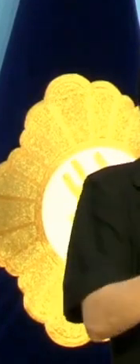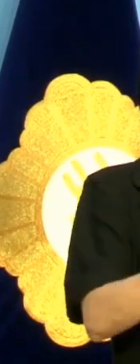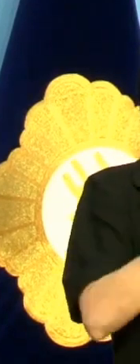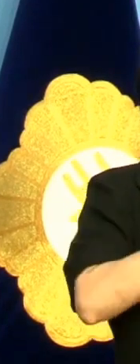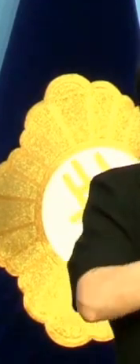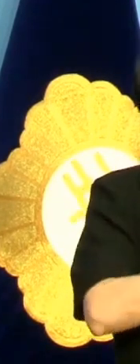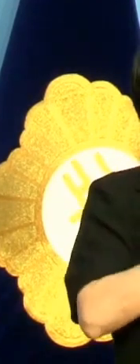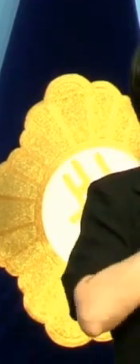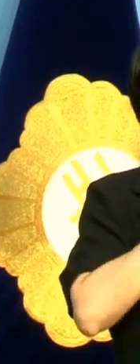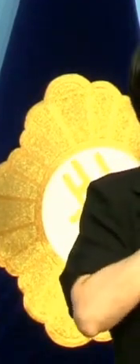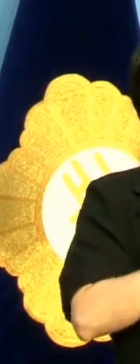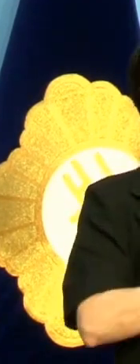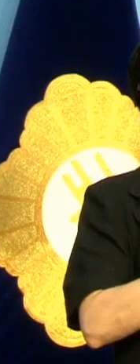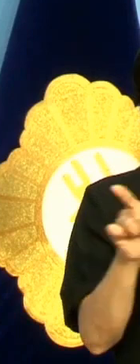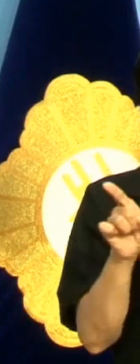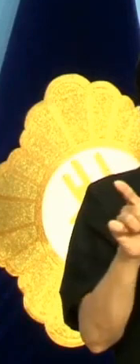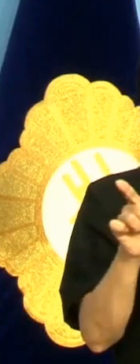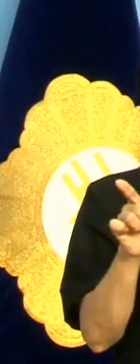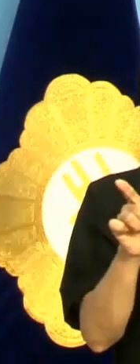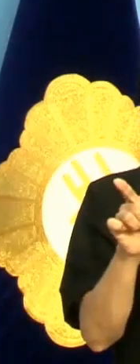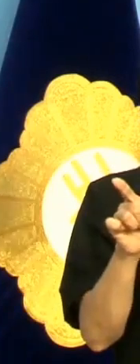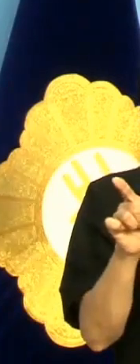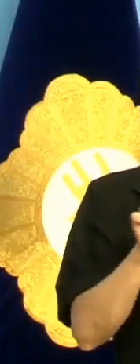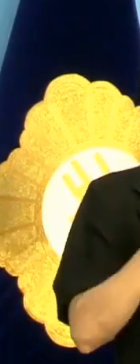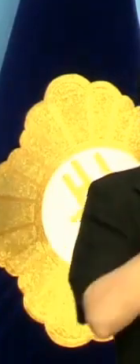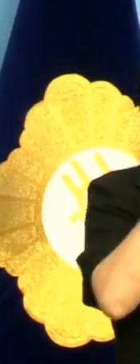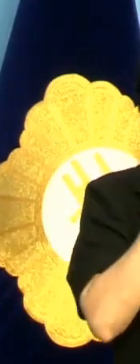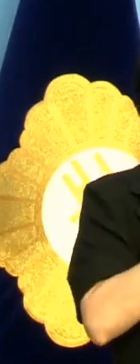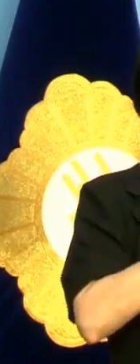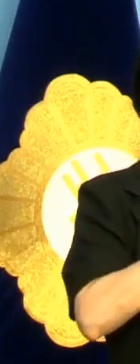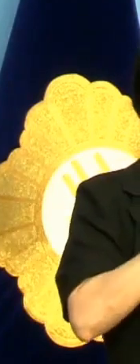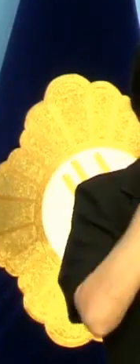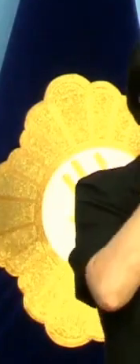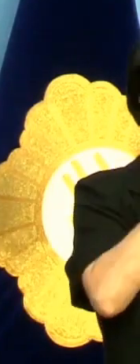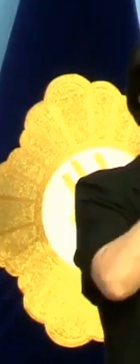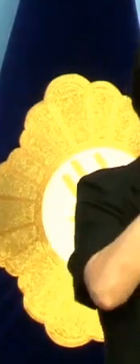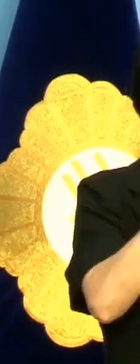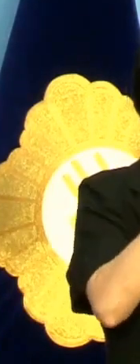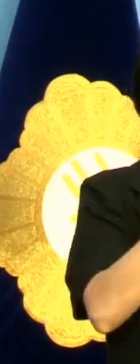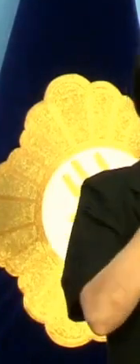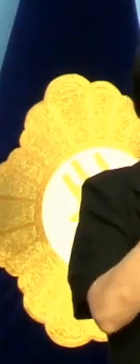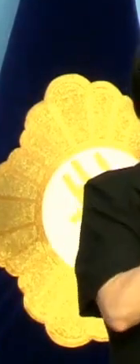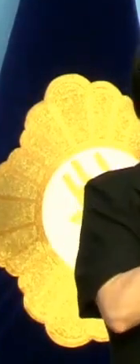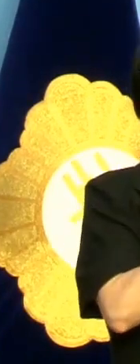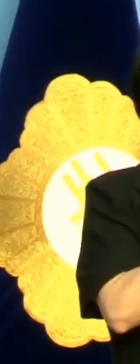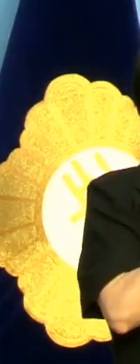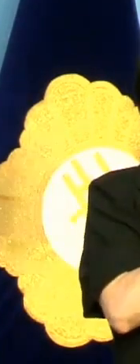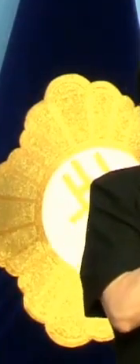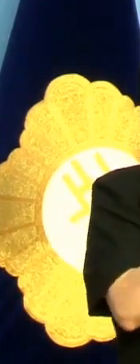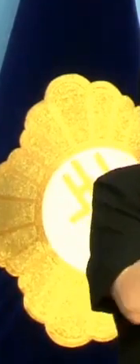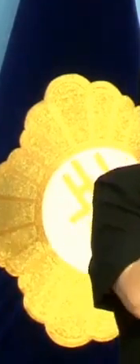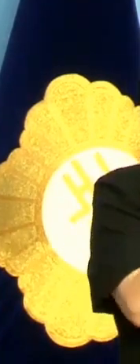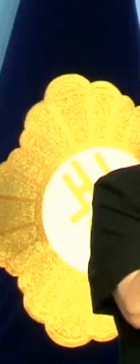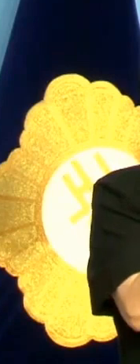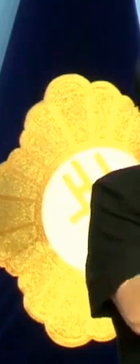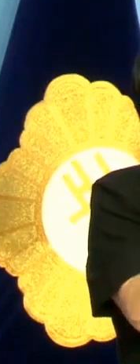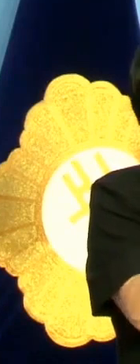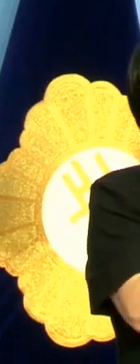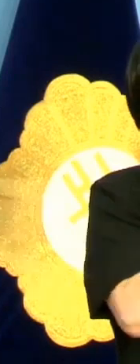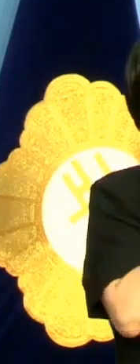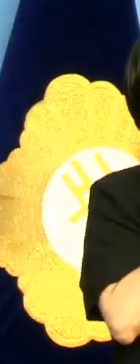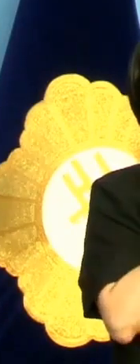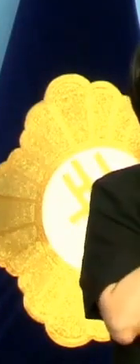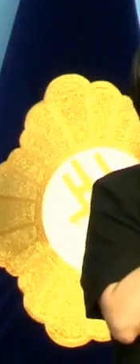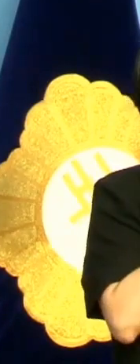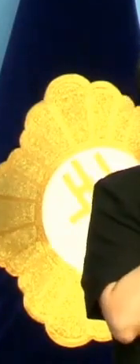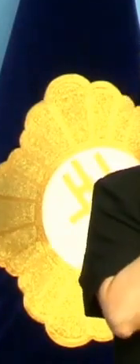공개하고 그 이후에는 개인정보보호 등 의 이후로 그 자료를 내리게 돼 있었습니다 그래서